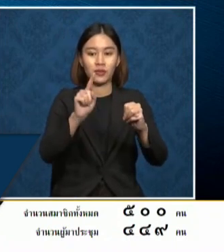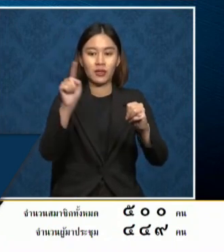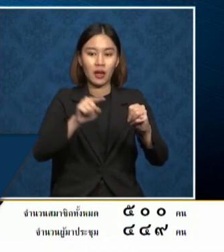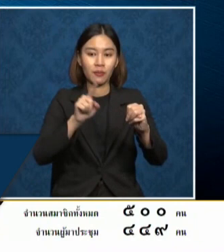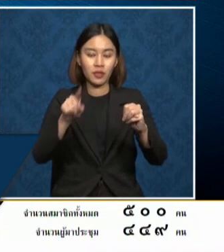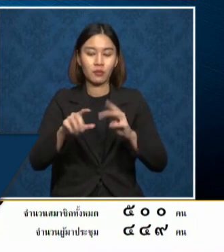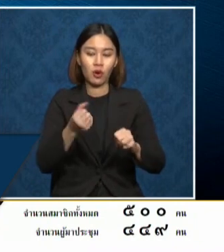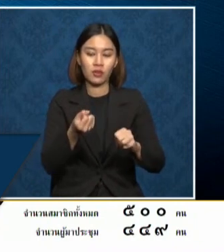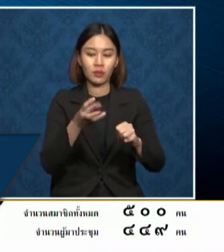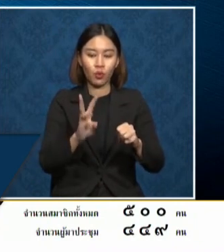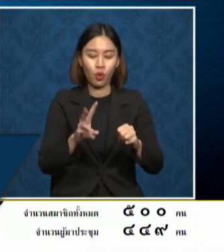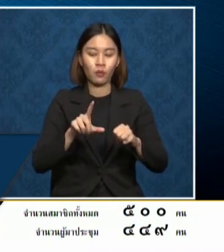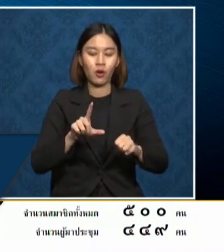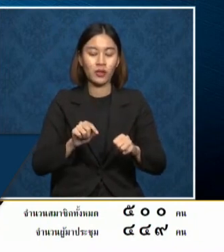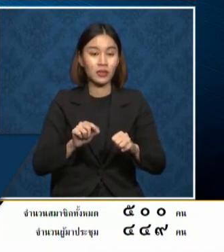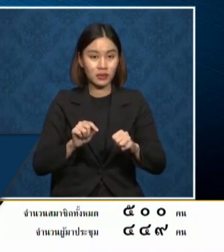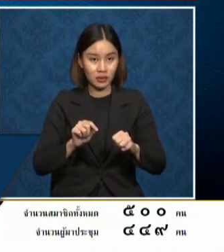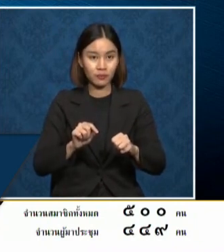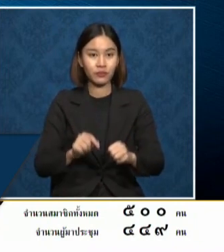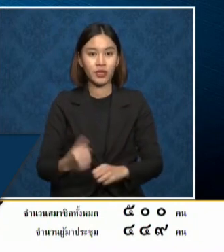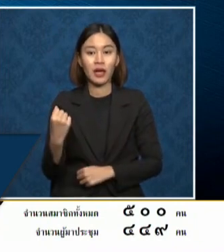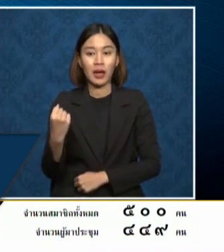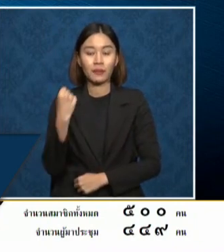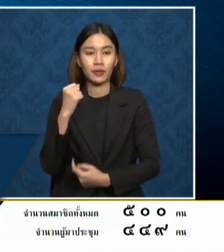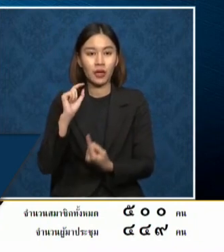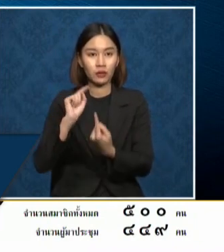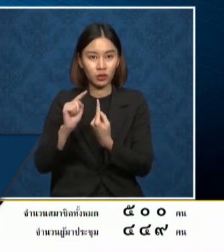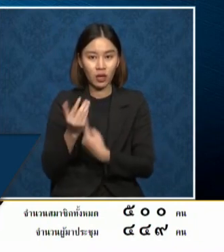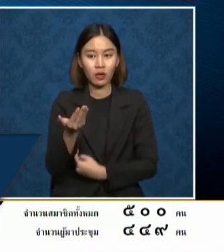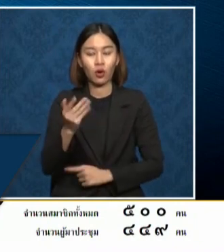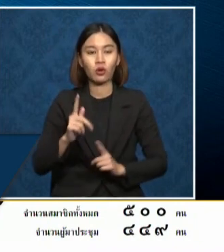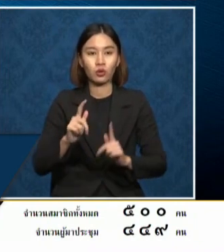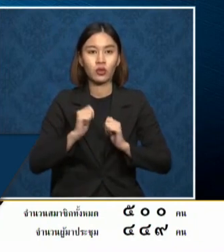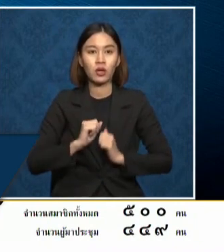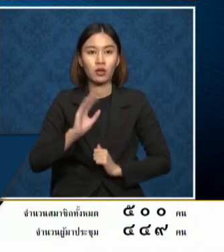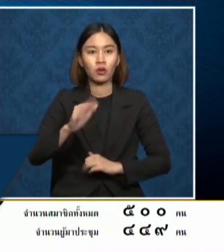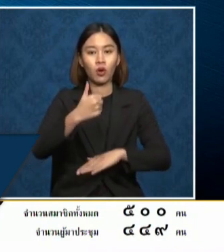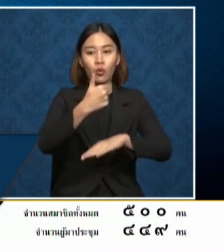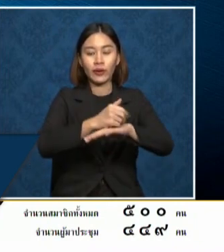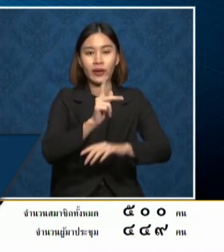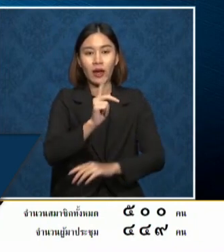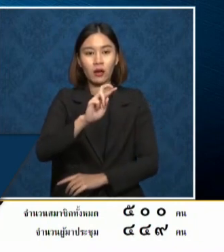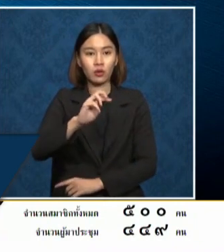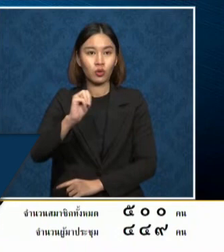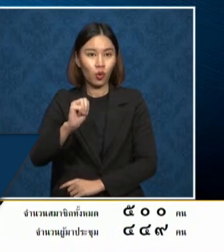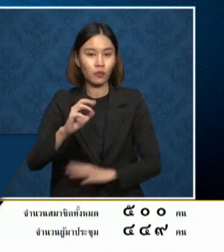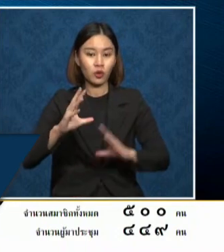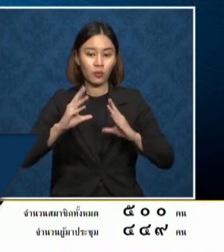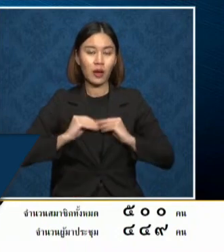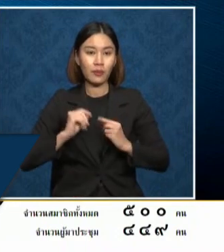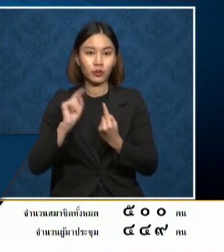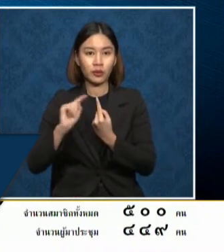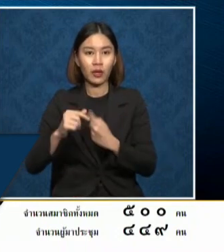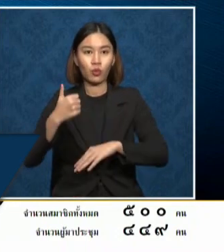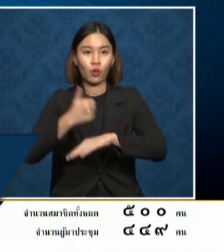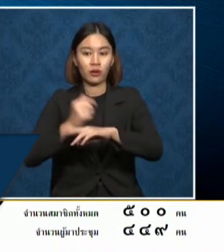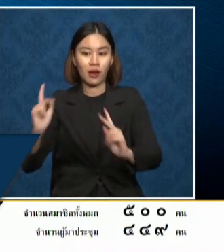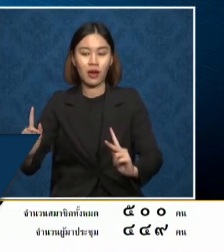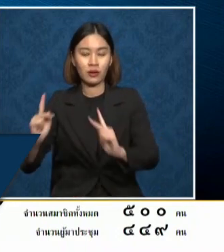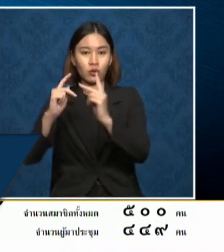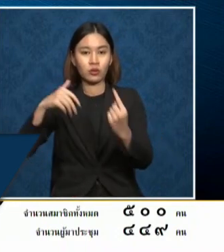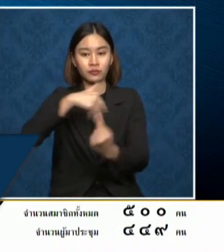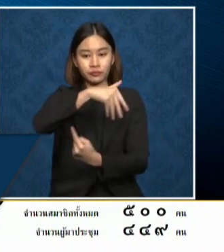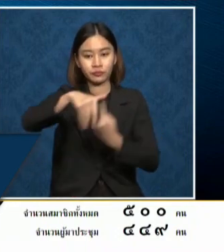มาตรา 16มาตรา 20อำนาจในการขออนุญาตเป็นของอธิบดีโดยความเห็นชอบของรัฐมนตรีกระทรวง